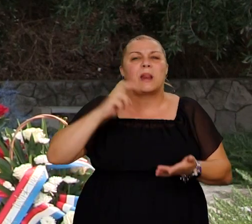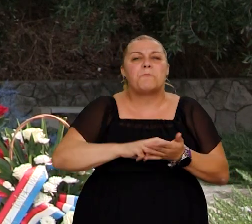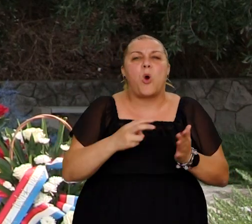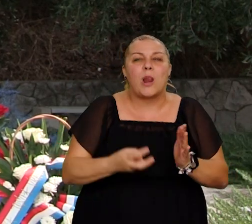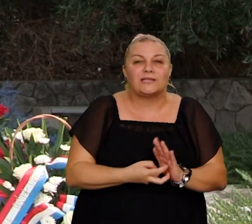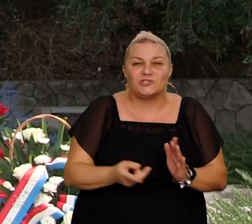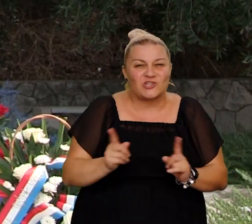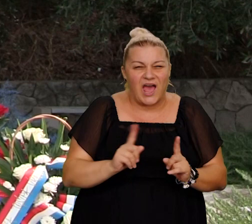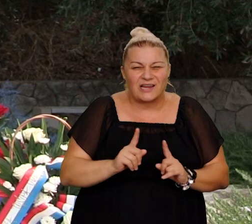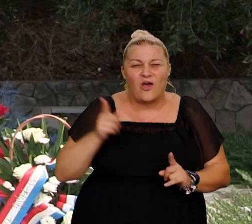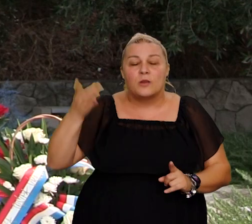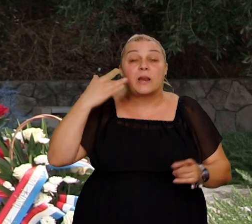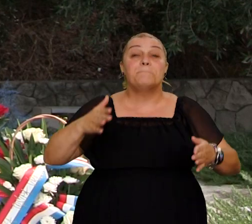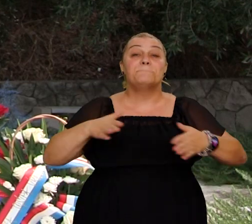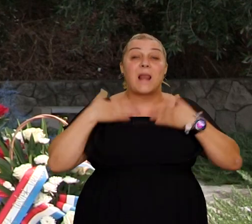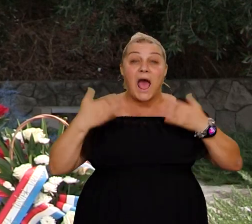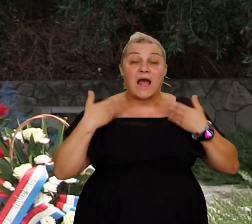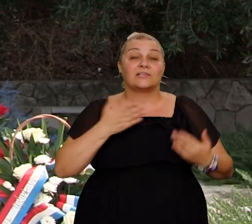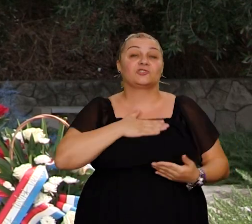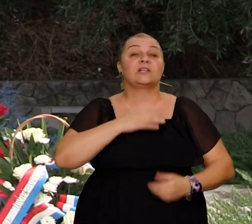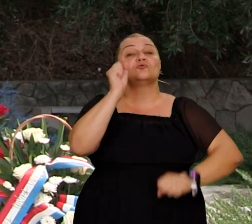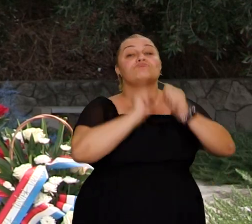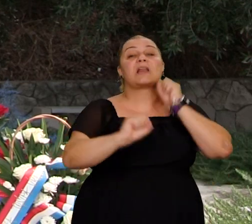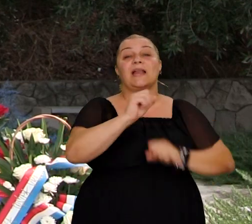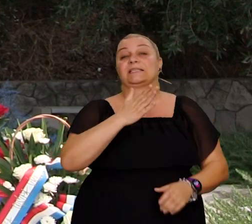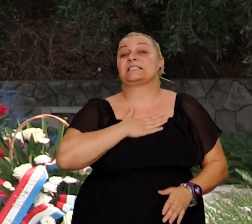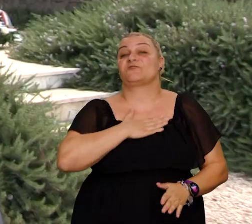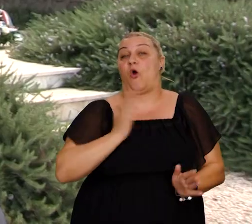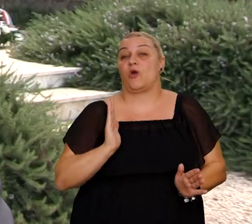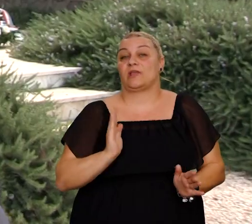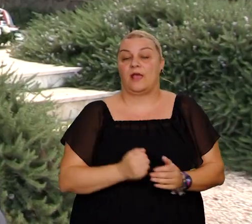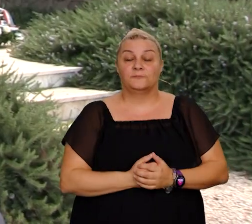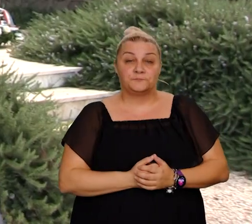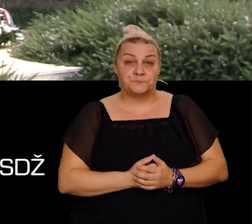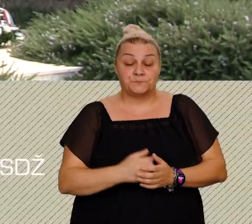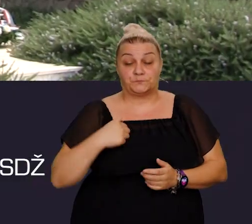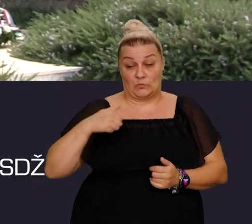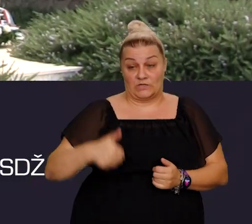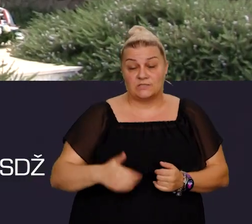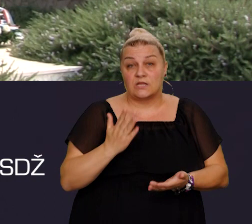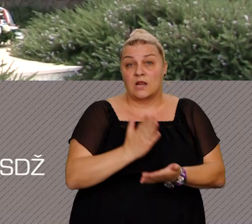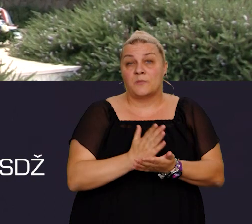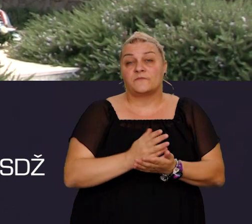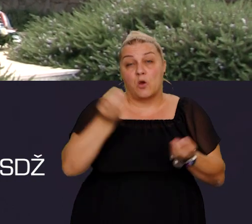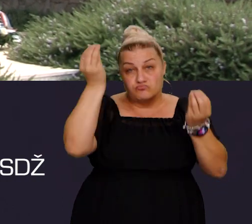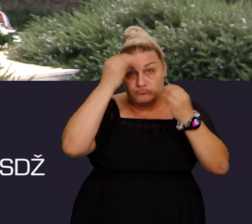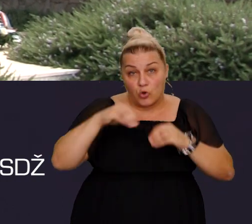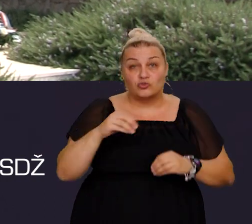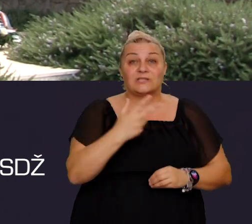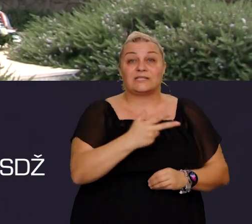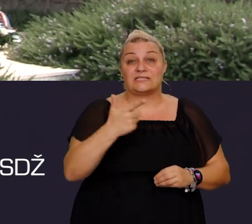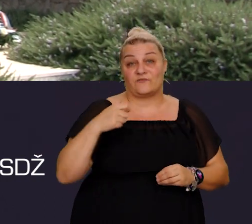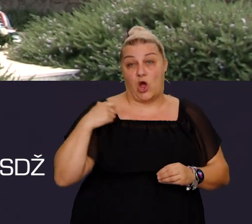oni političari. Oni su bili mladost koja hoće obraniti svoje. Dali smo počast, evo, 32. godinu za